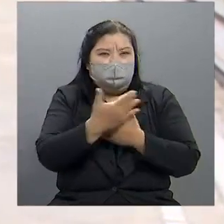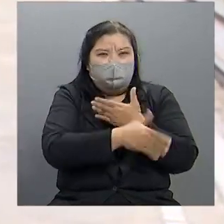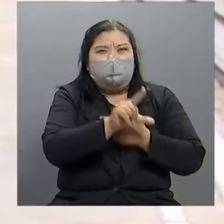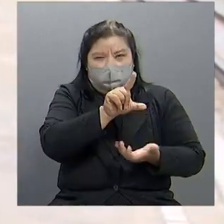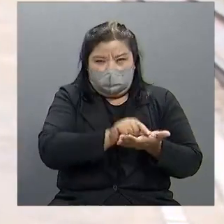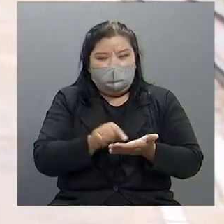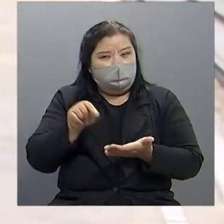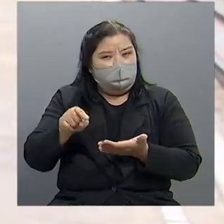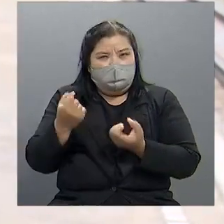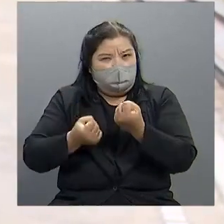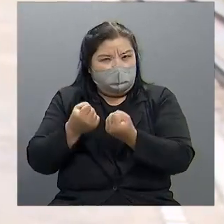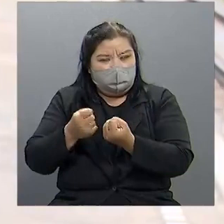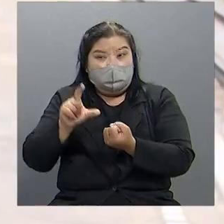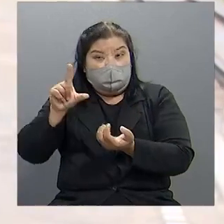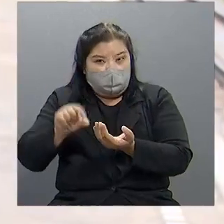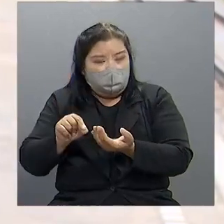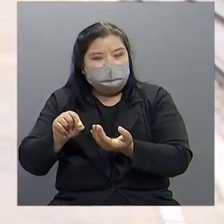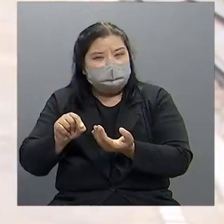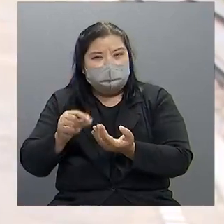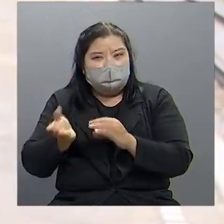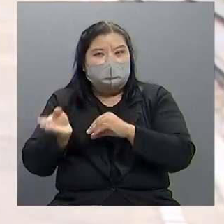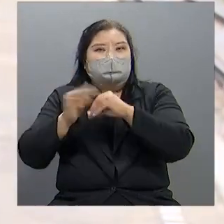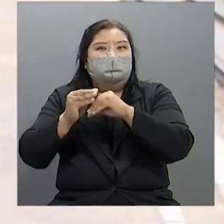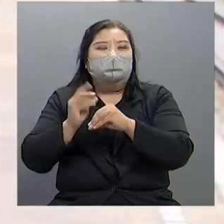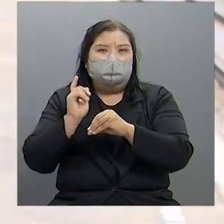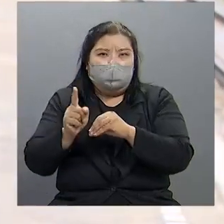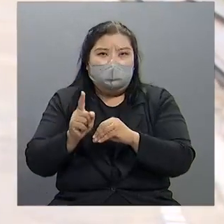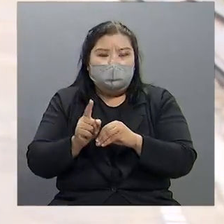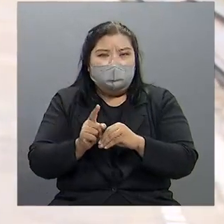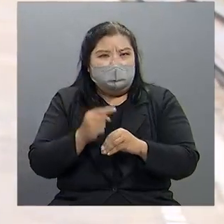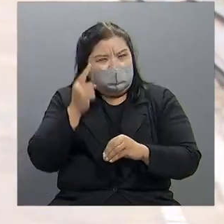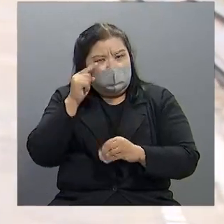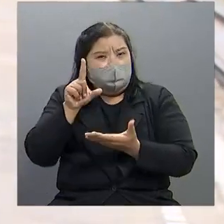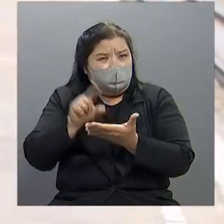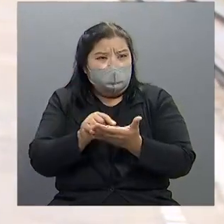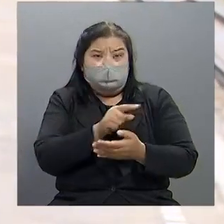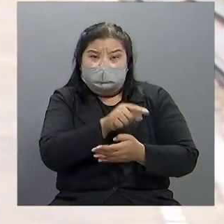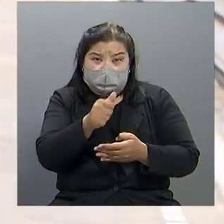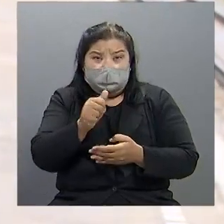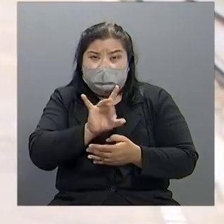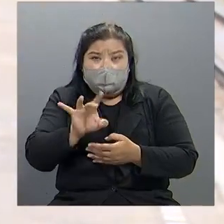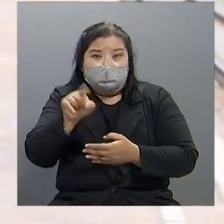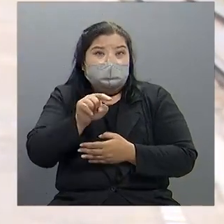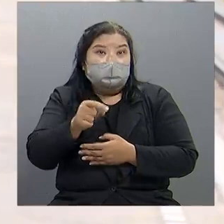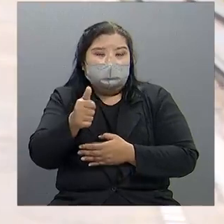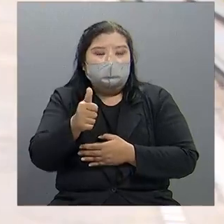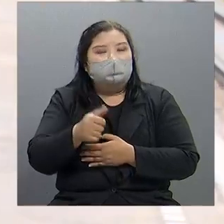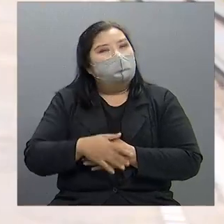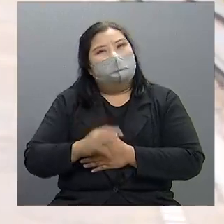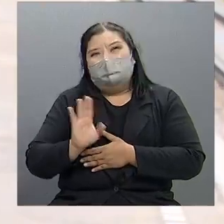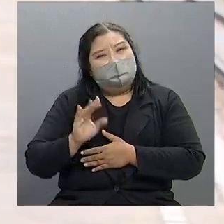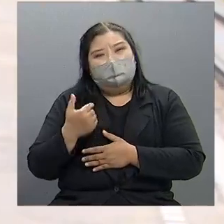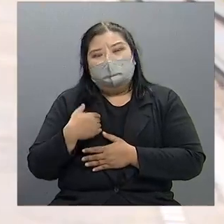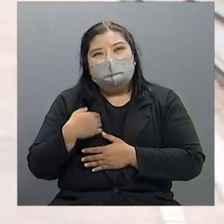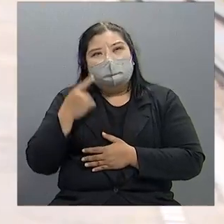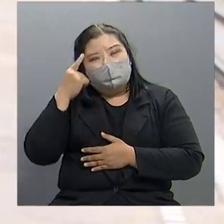าถูกกว่า 100% เพราะว่าลูกเล่นของทางการขนส่งทางบกทางรถยนต์เนี่ยมันเขามีลูกเล่นบางทีก็ถูกบางทีก็แพ